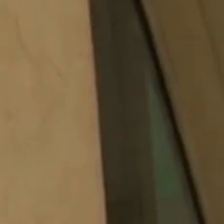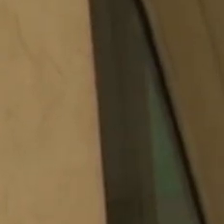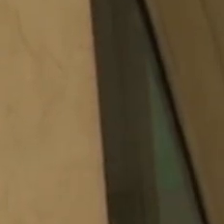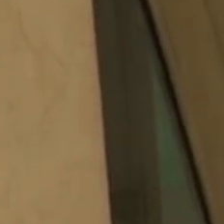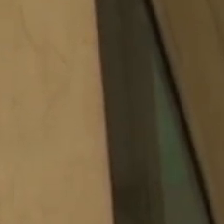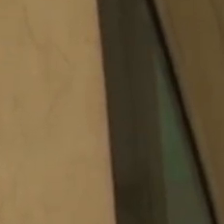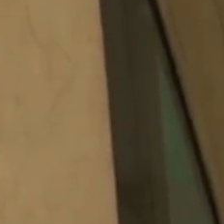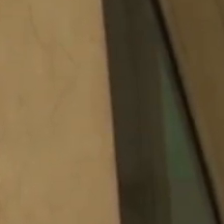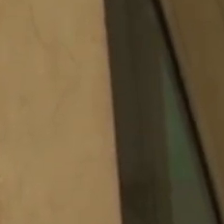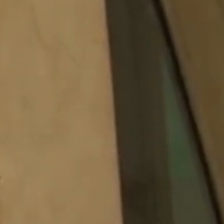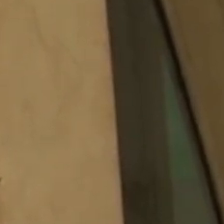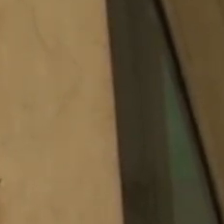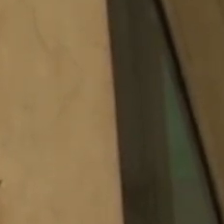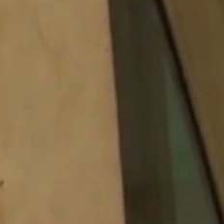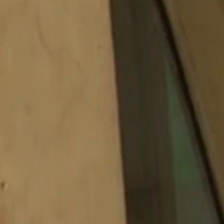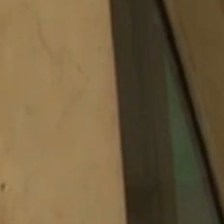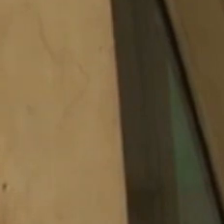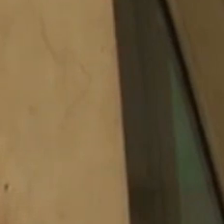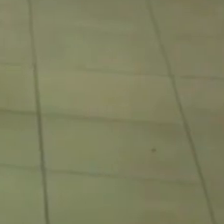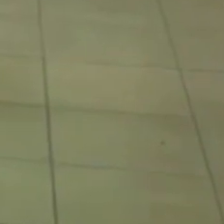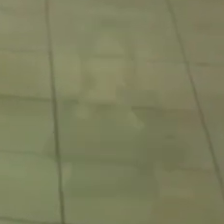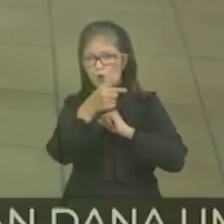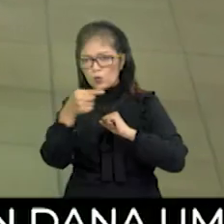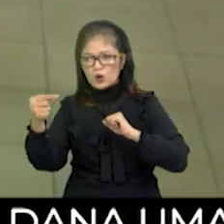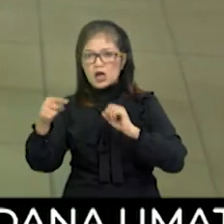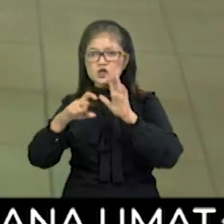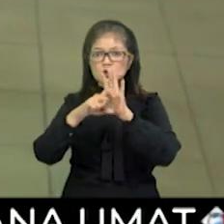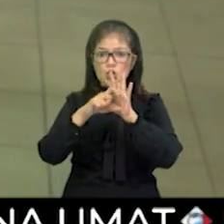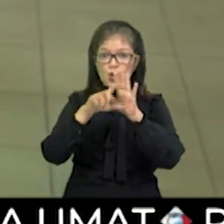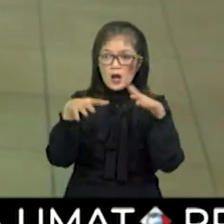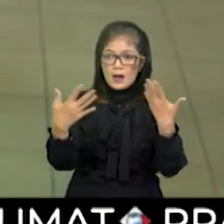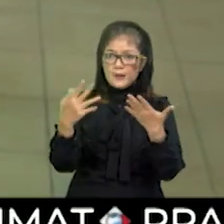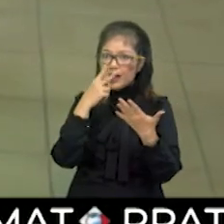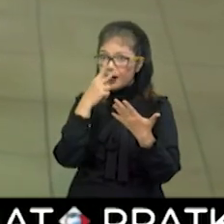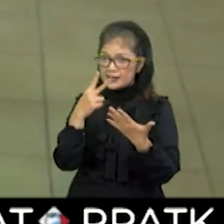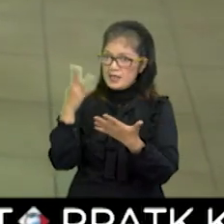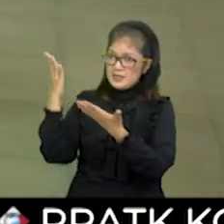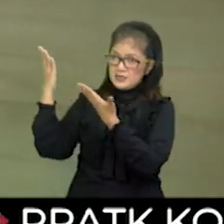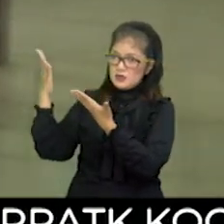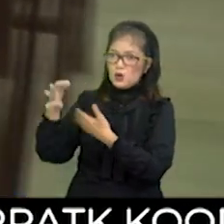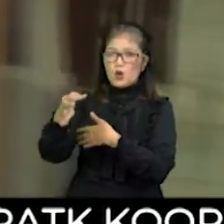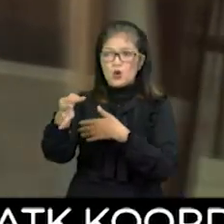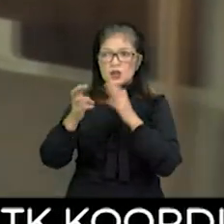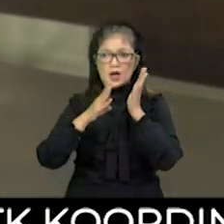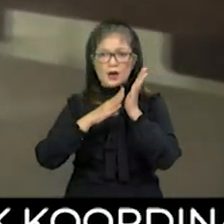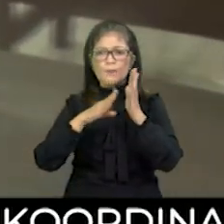Salah satu sekolah dasar yang kekurangan murid adalah Sekolah Dasar Mentikan 6, Kecamatan Prajurit Kulon, Kota Mojokerto.